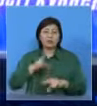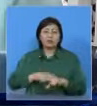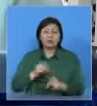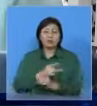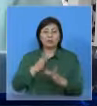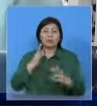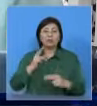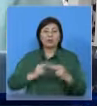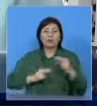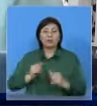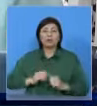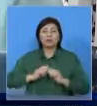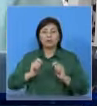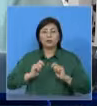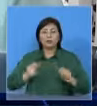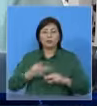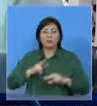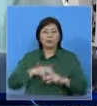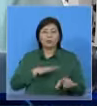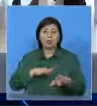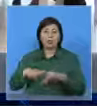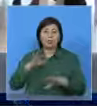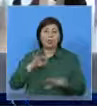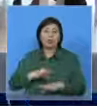мерекелік көңілге сыйлау үшін мұндай шаралары болып